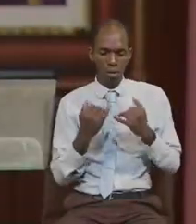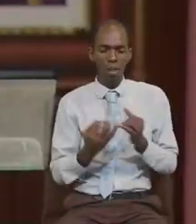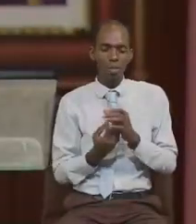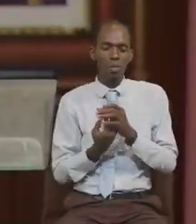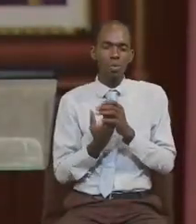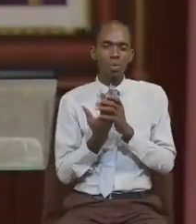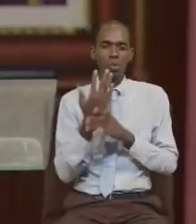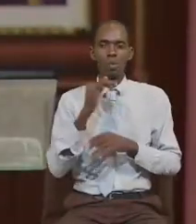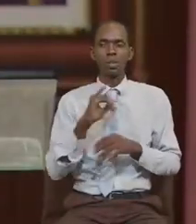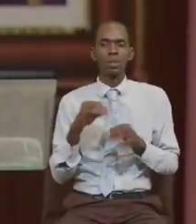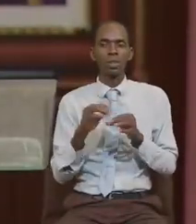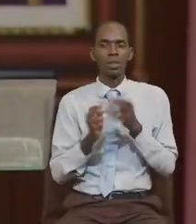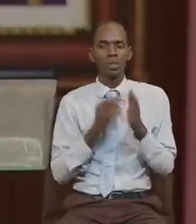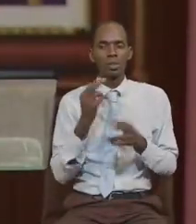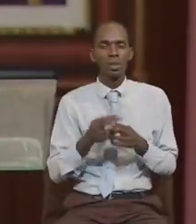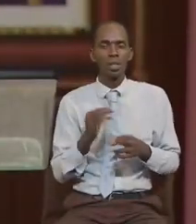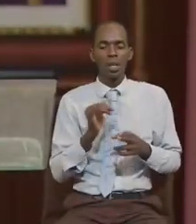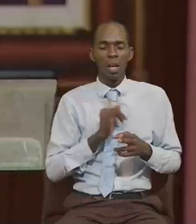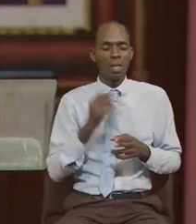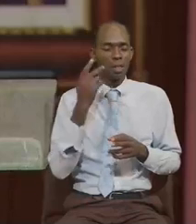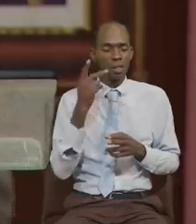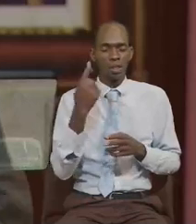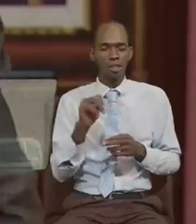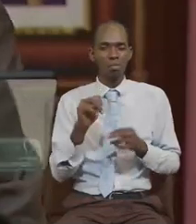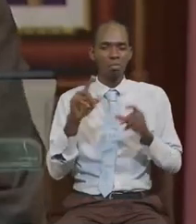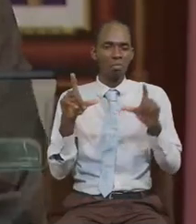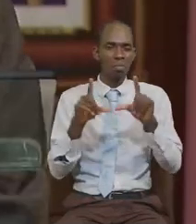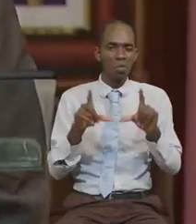niveau de ta force augmenter.